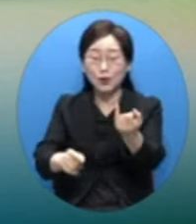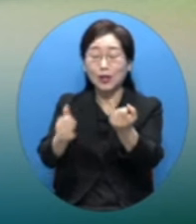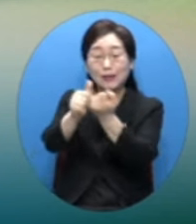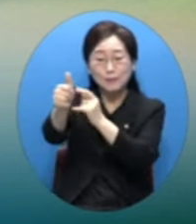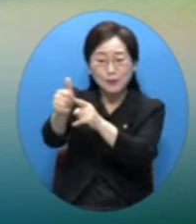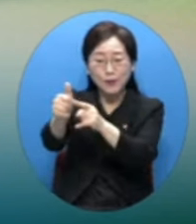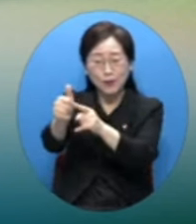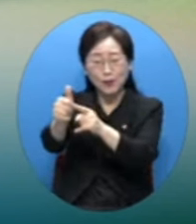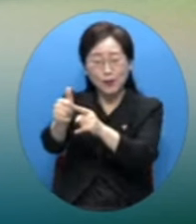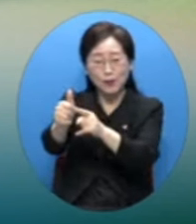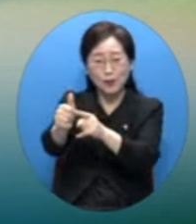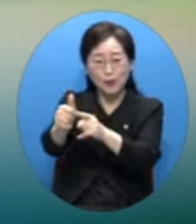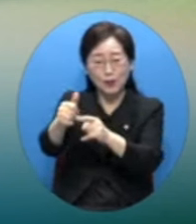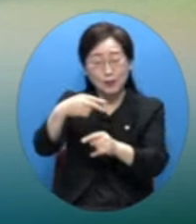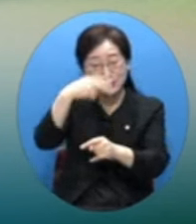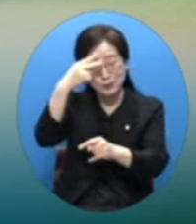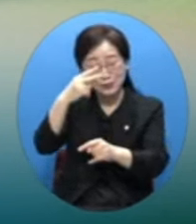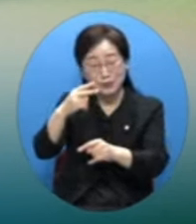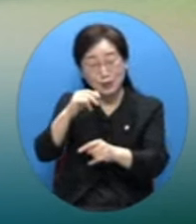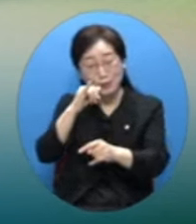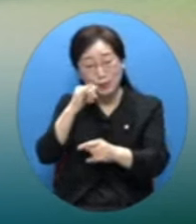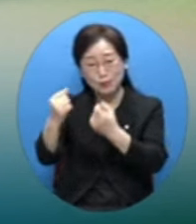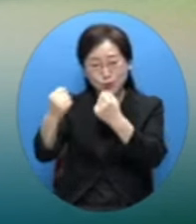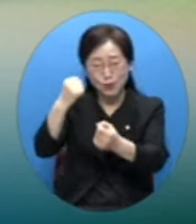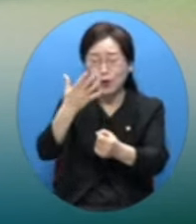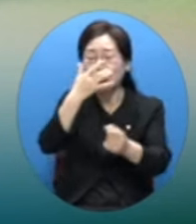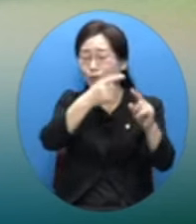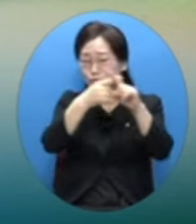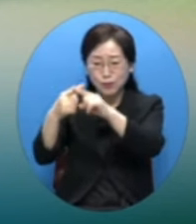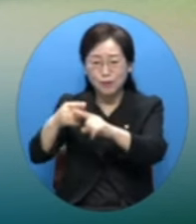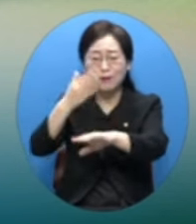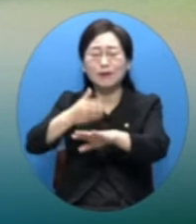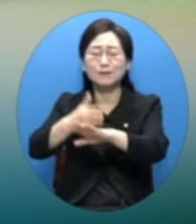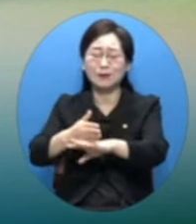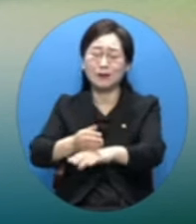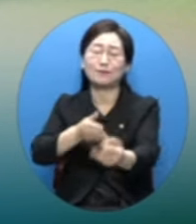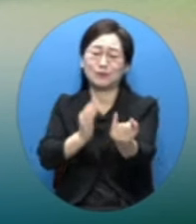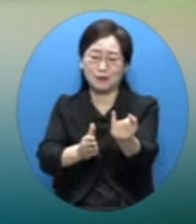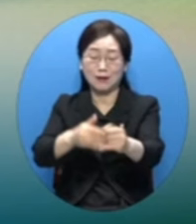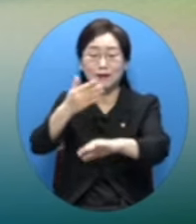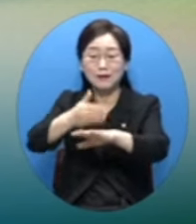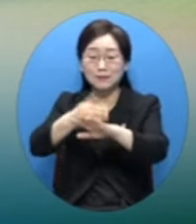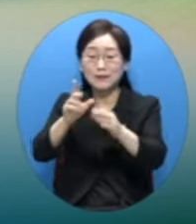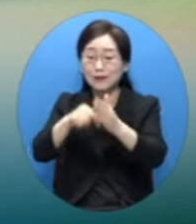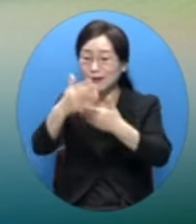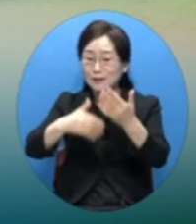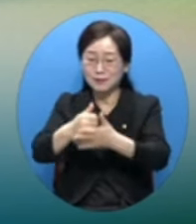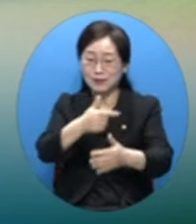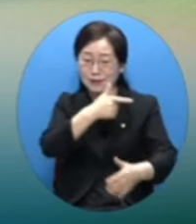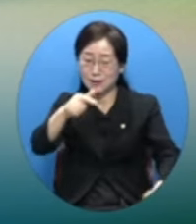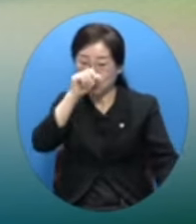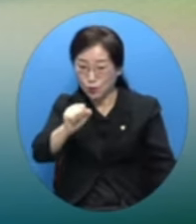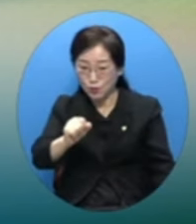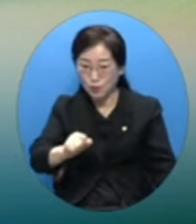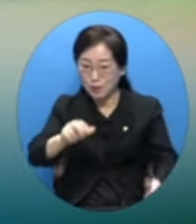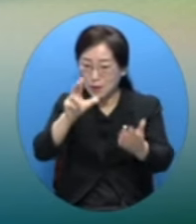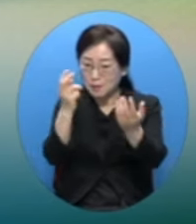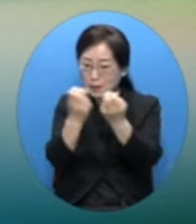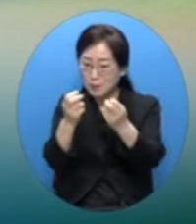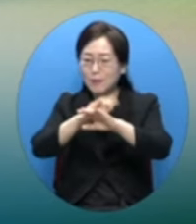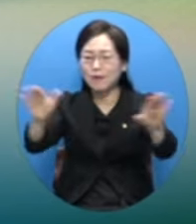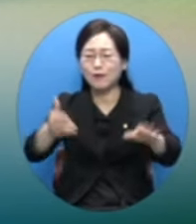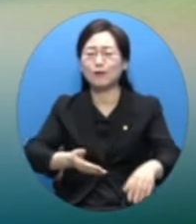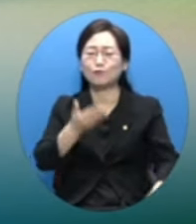그런 사람이라는 사실에도 무조건 감사하기를 바랍니다. 감사할 때 하나님이 가장 좋은 방법으로 해결해 주실 것입니다.